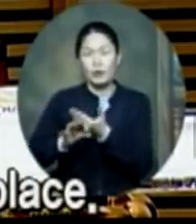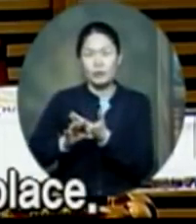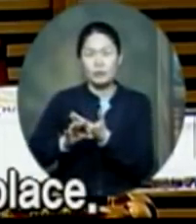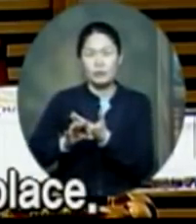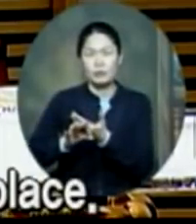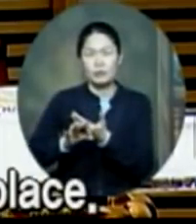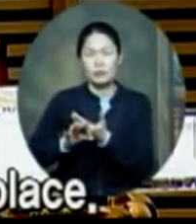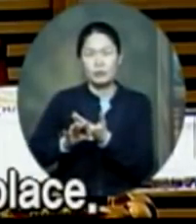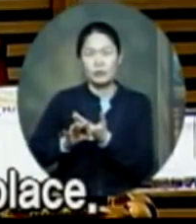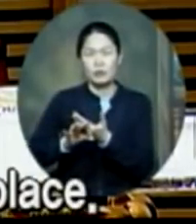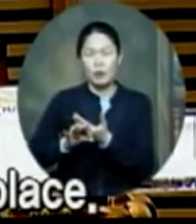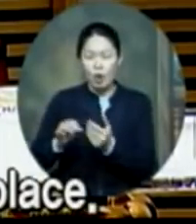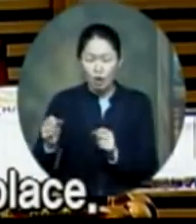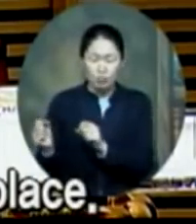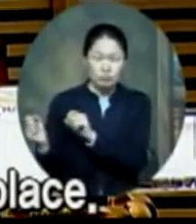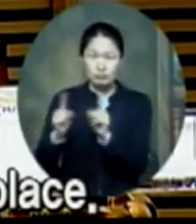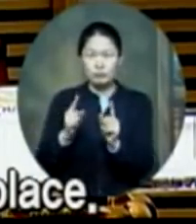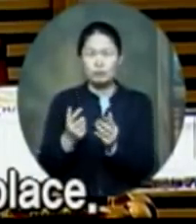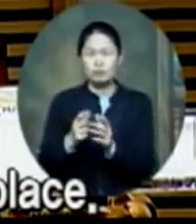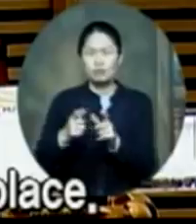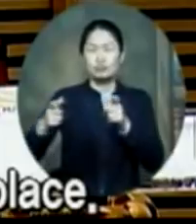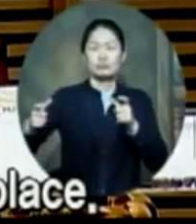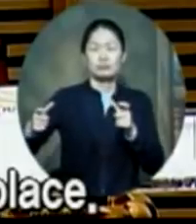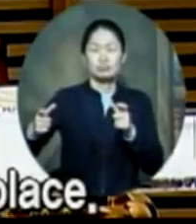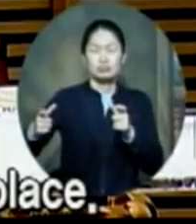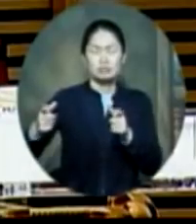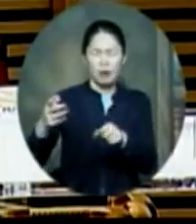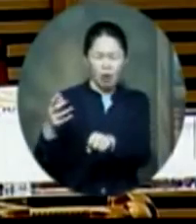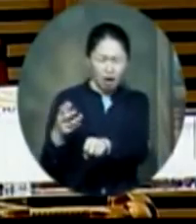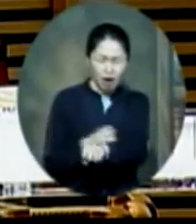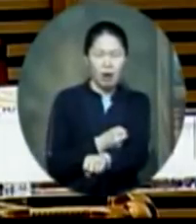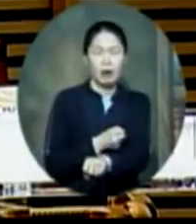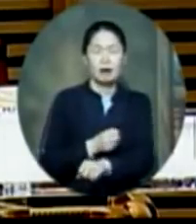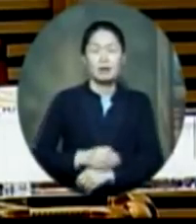그러면 부흥이, 엄청난 부흥이 일어나요.